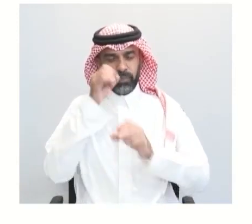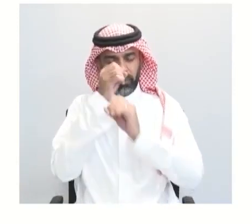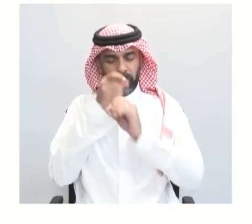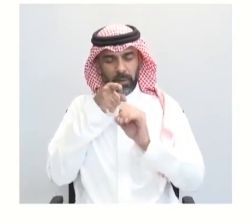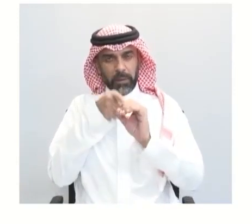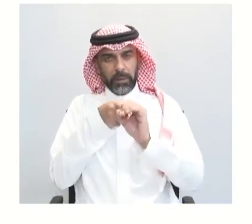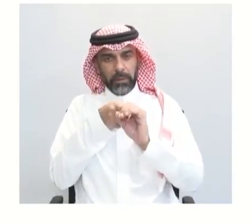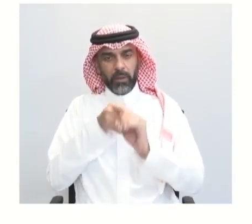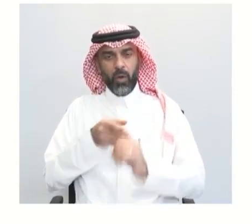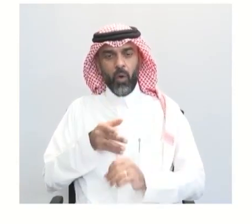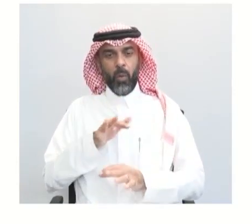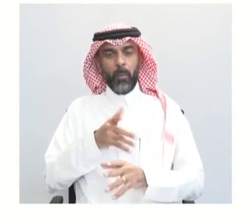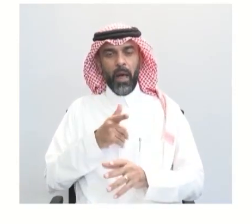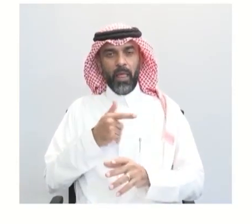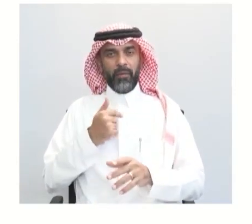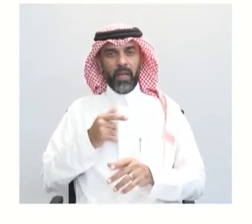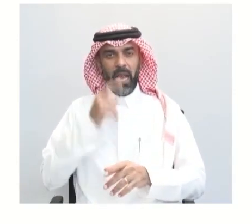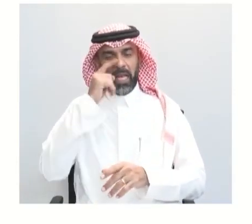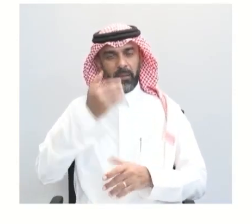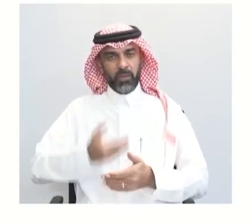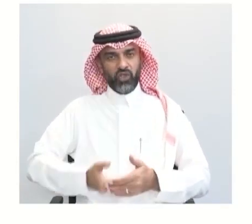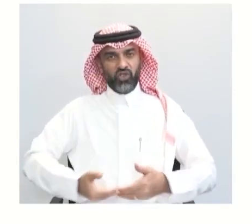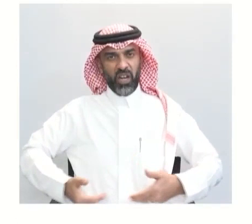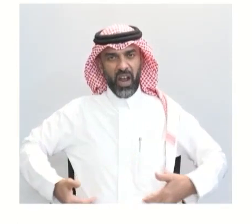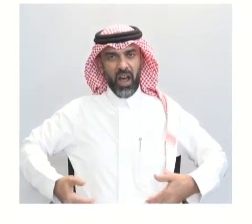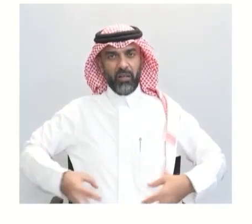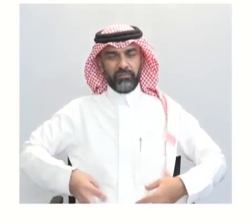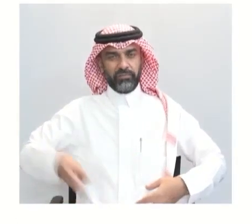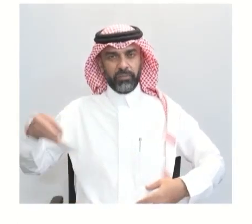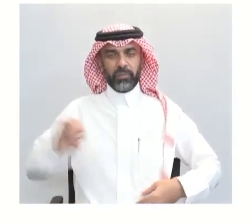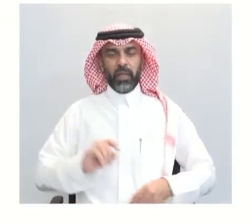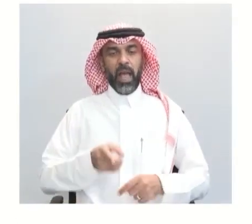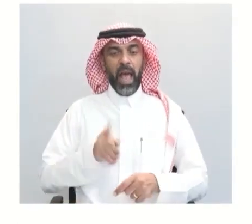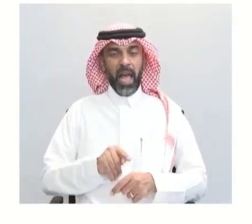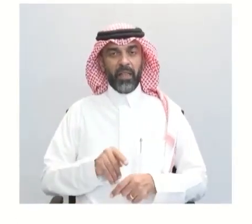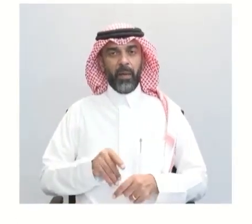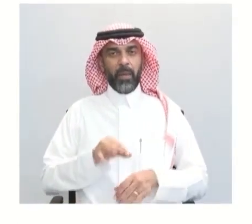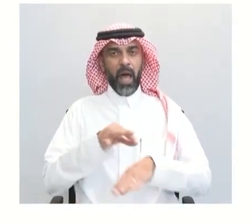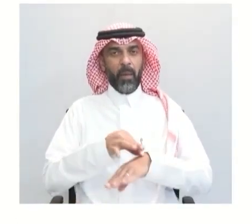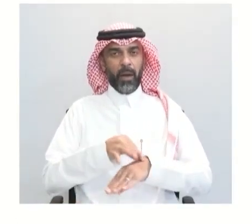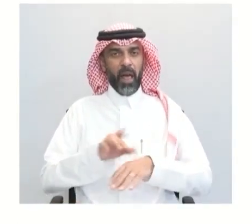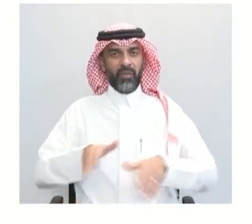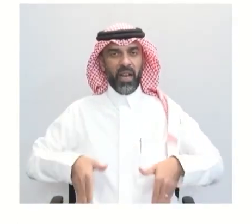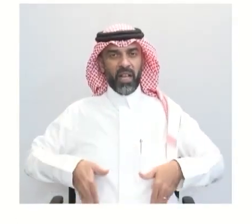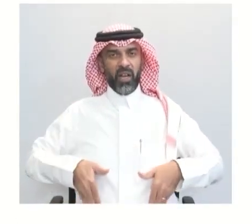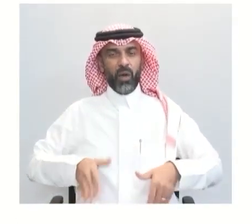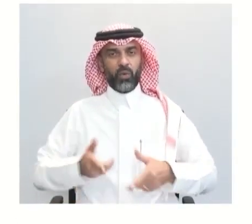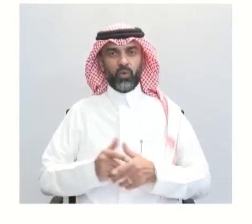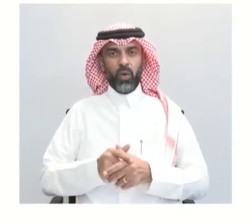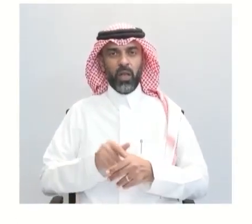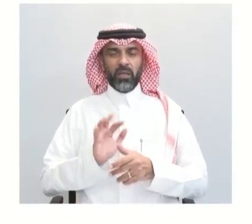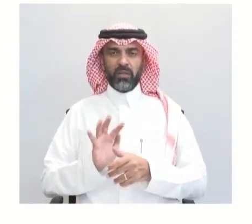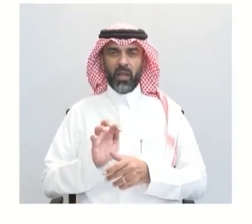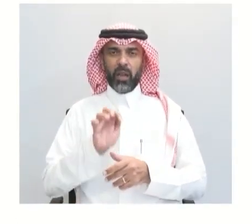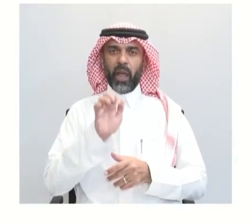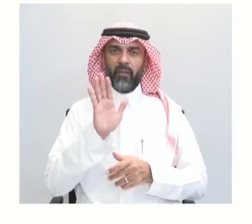تحتاج تدخل جراحي باخراج هذه الحصا كذلك ذكرنا من ضمن الامراض التي ظهرت في الكليه امراض سرطان